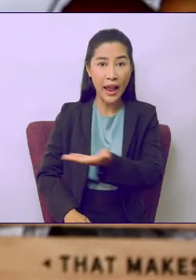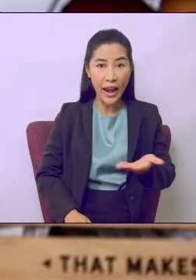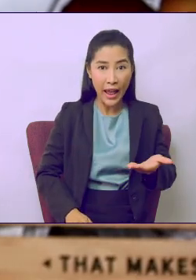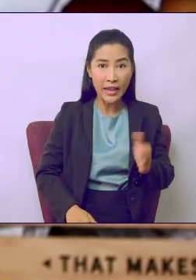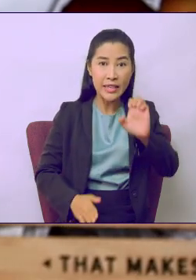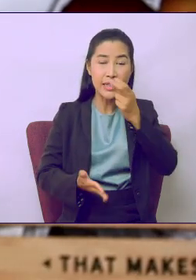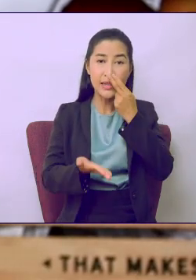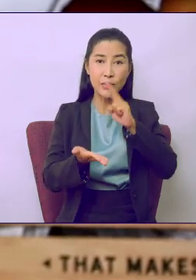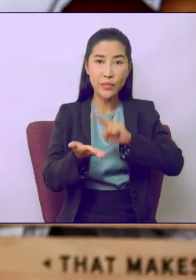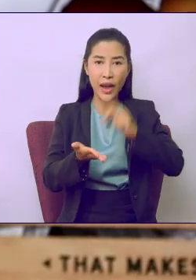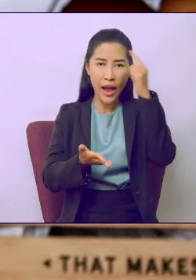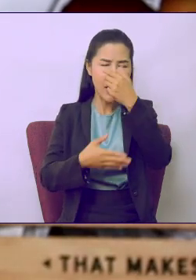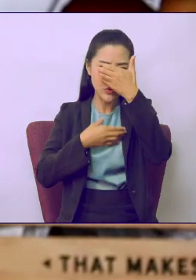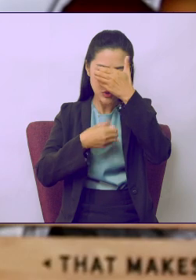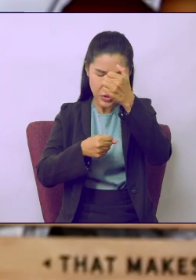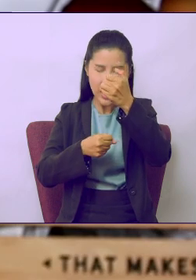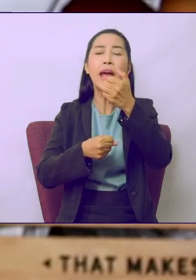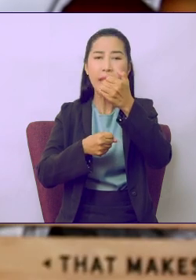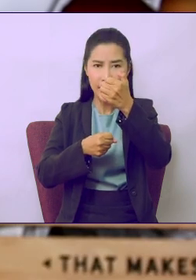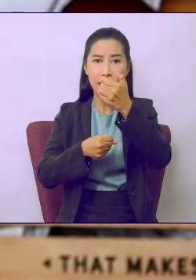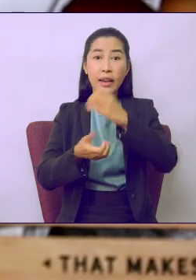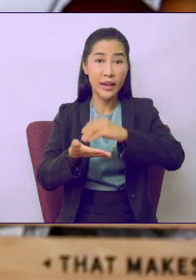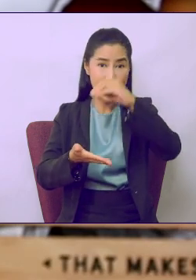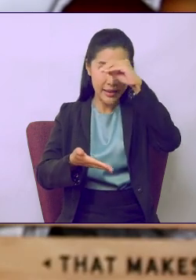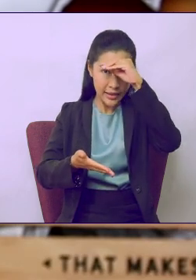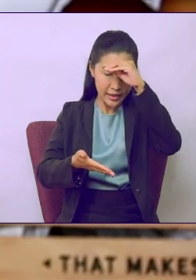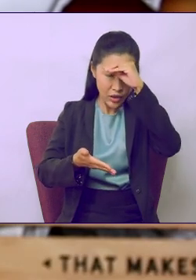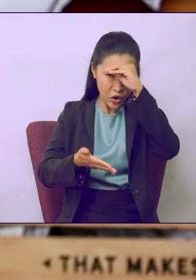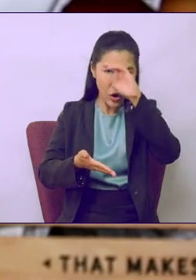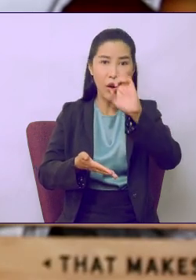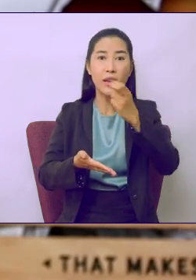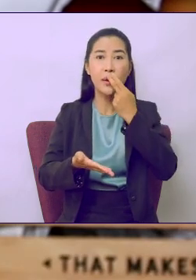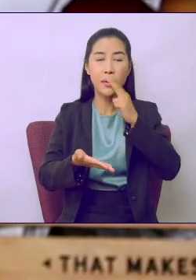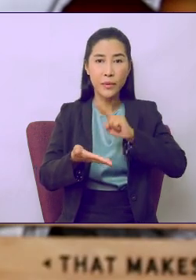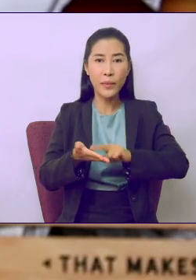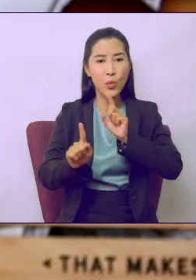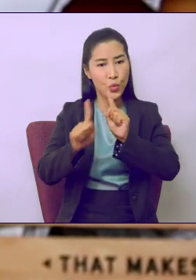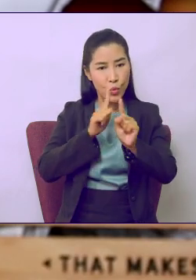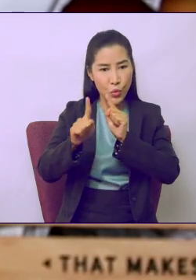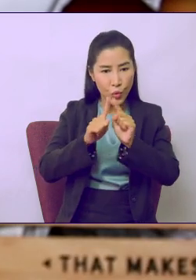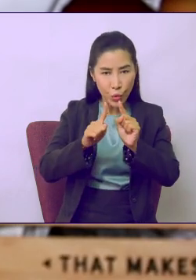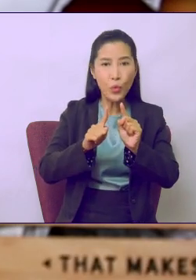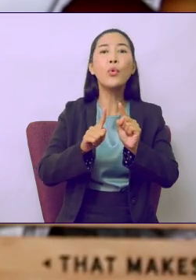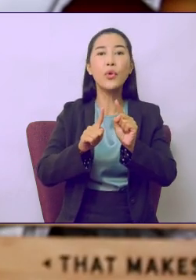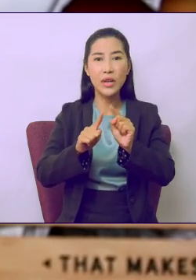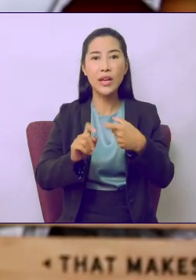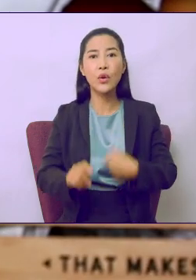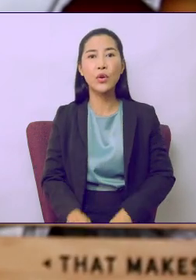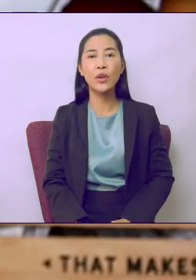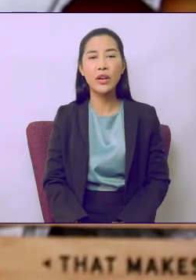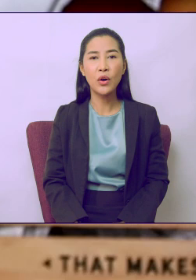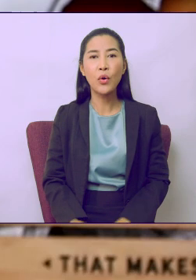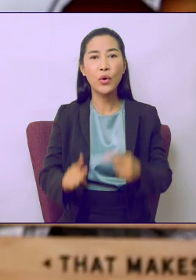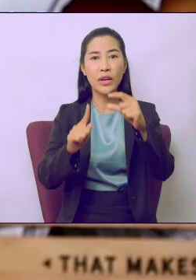คือว่าถ้าสนใจนะครับเรื่องของโยคะนะครับก็อีเมลมาคุยได้หรือว่าจะกดคำว่าโยคะ S assemblyเนี่ยใน